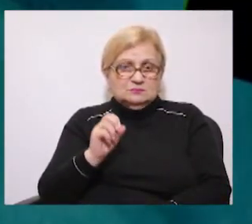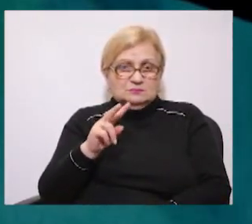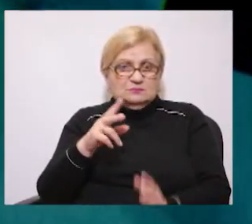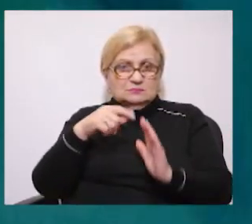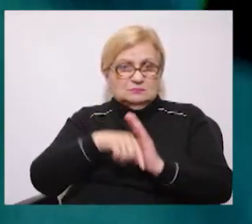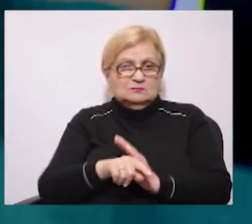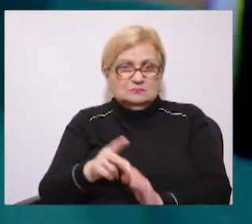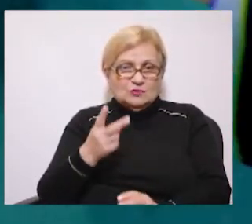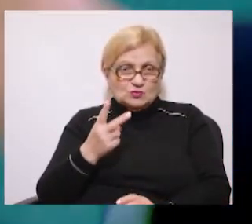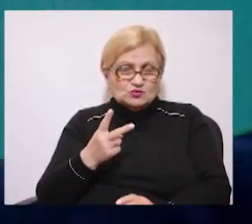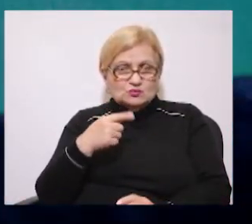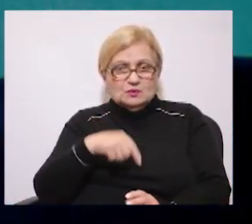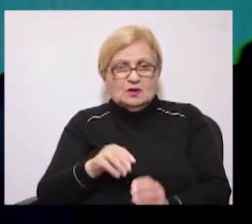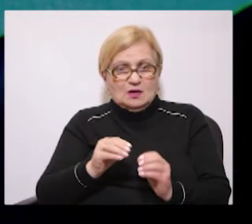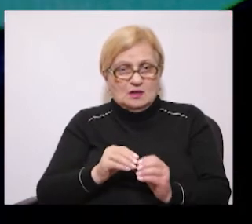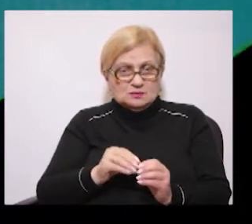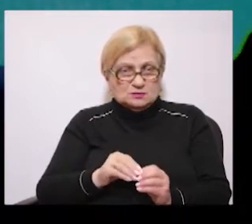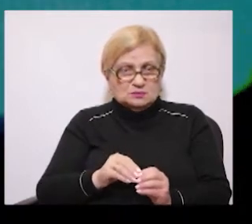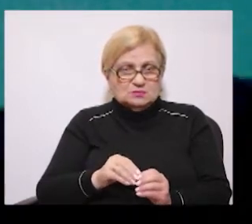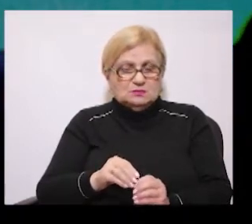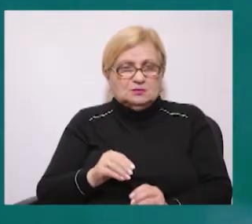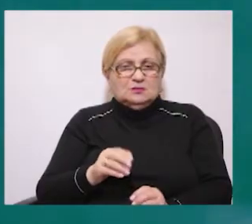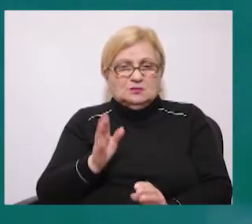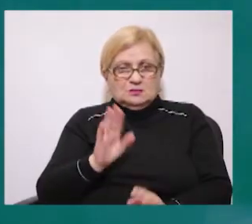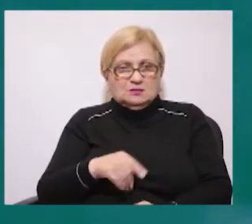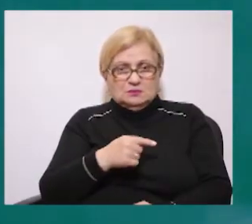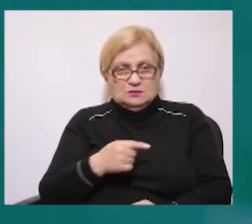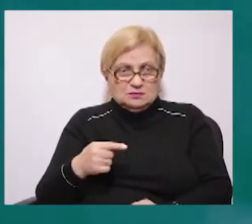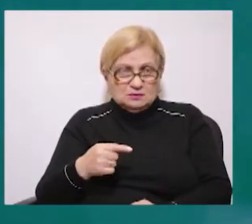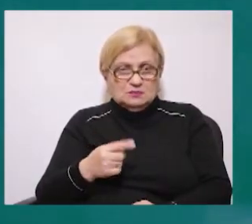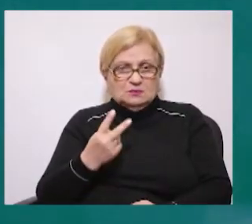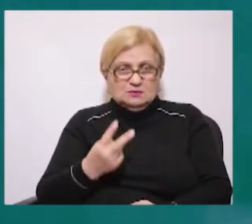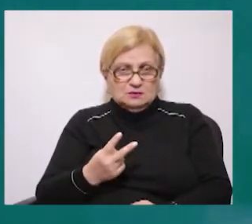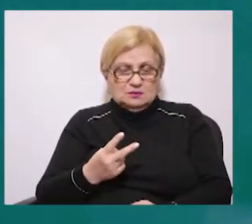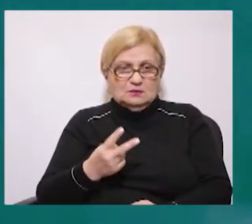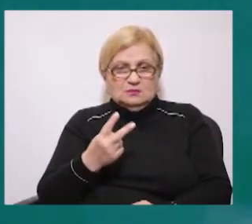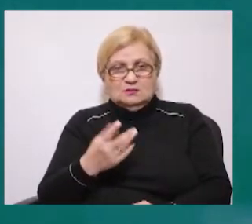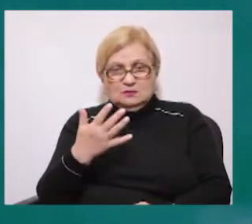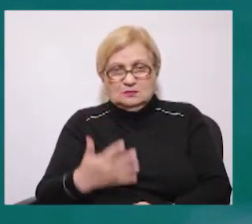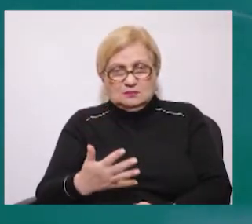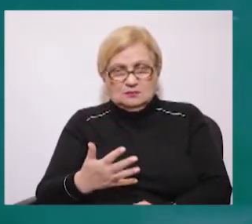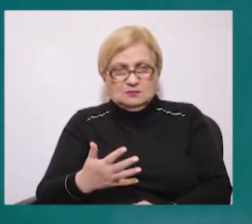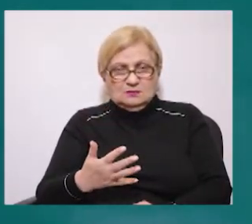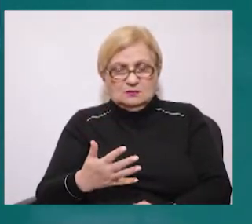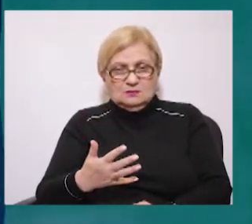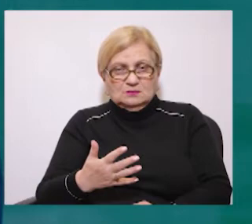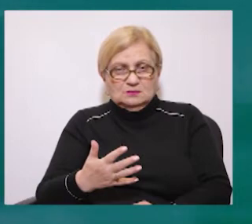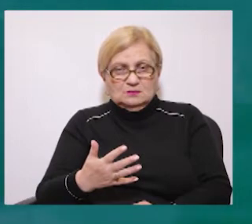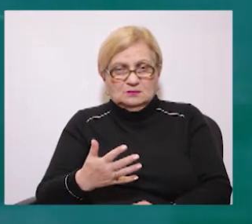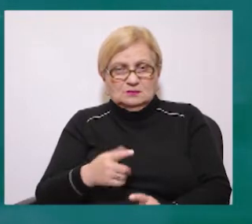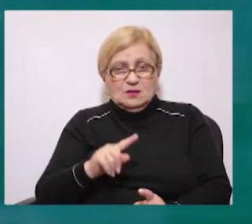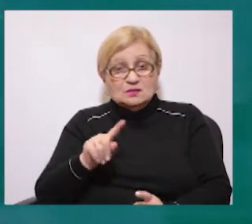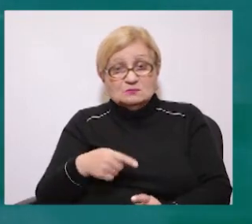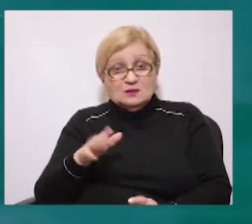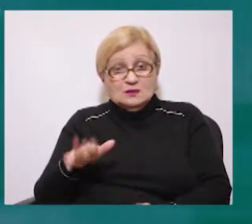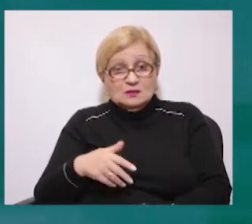12-ში 5 ბოთავდება 2-ჯერ, 2-ჯერ 5 10. გამოვაკელი 2. ჩამომაკ 5, 5-იანი არის